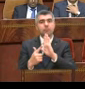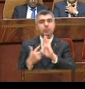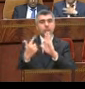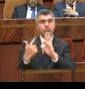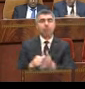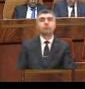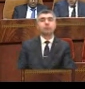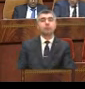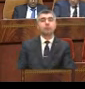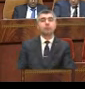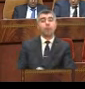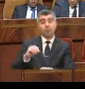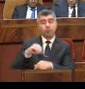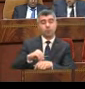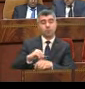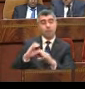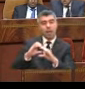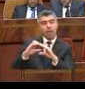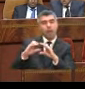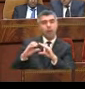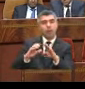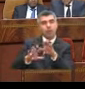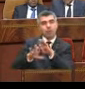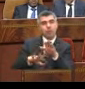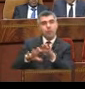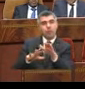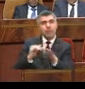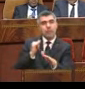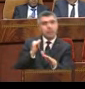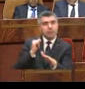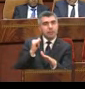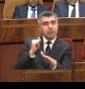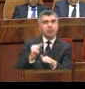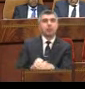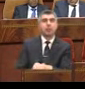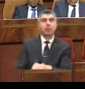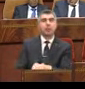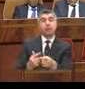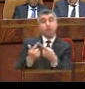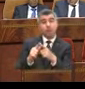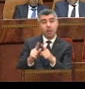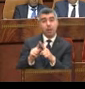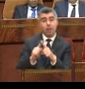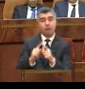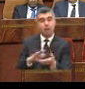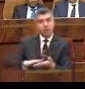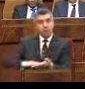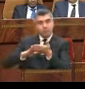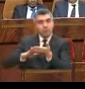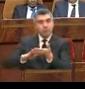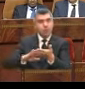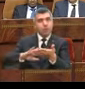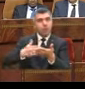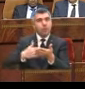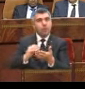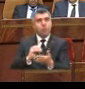ندعو إلى الرقي بالحوار الاجتماعي وجعله يساهم في تطوير الخدمات العمومية